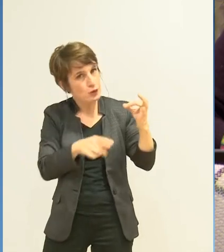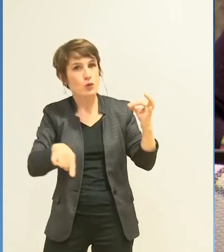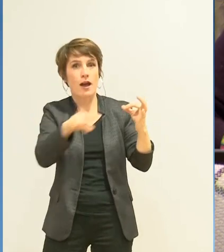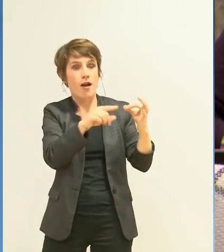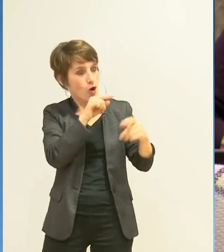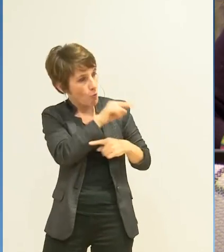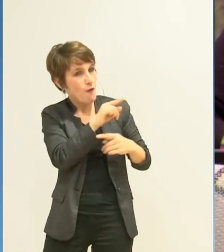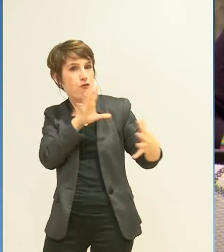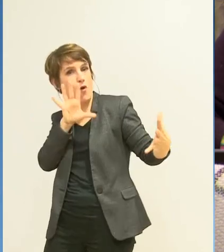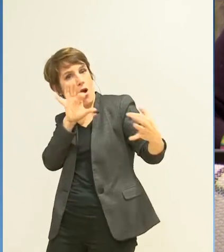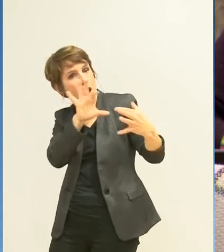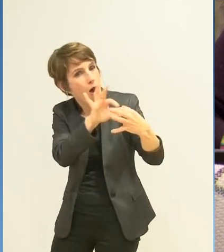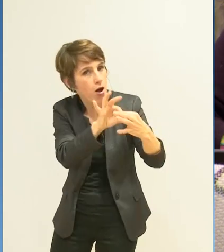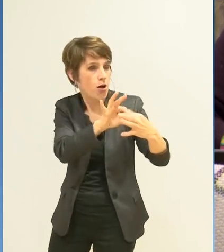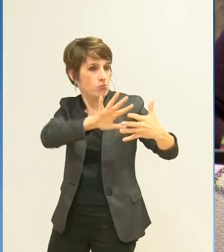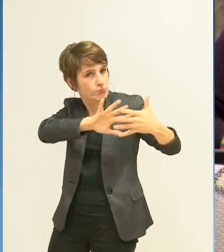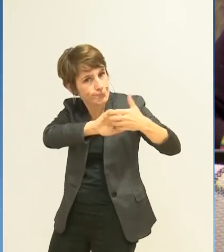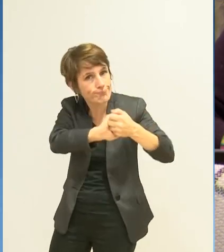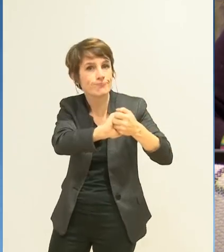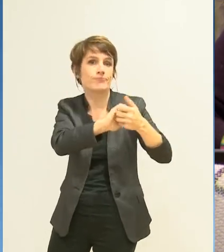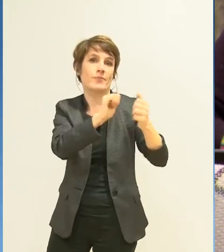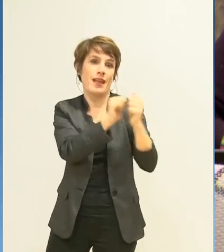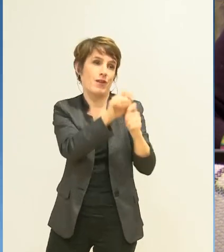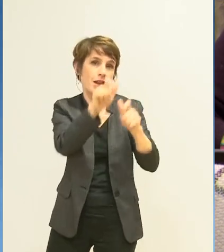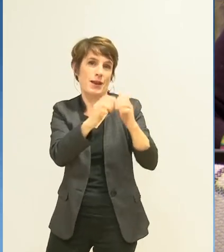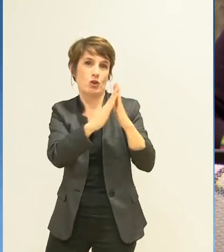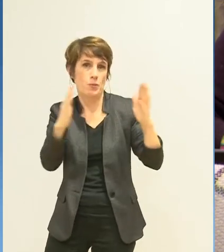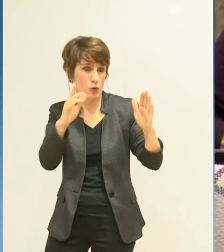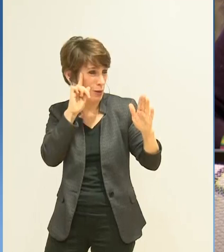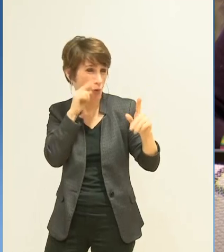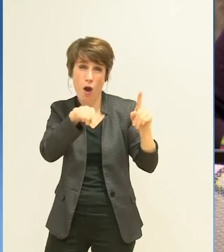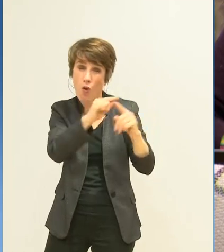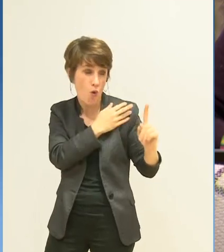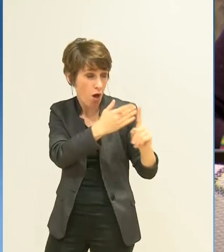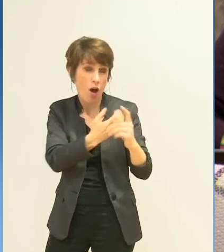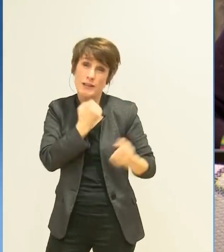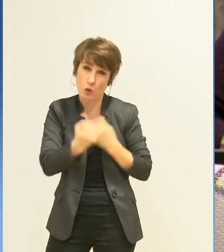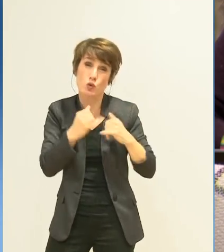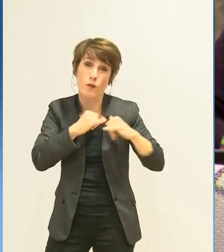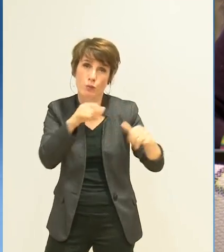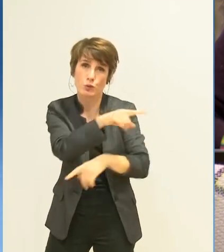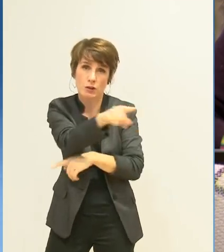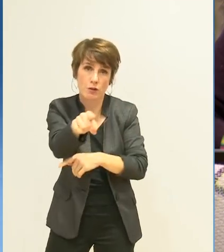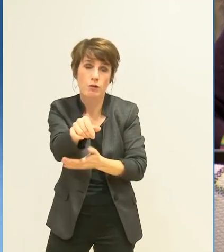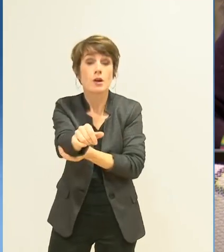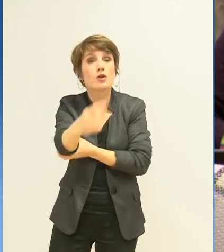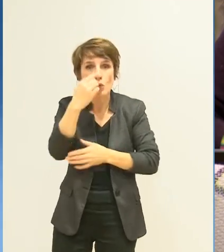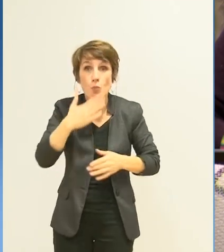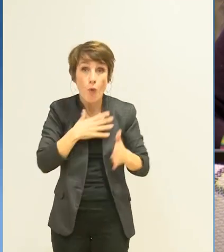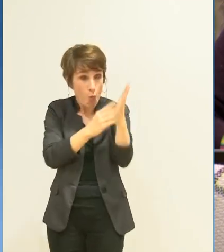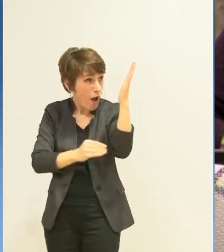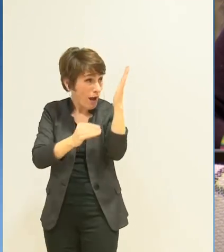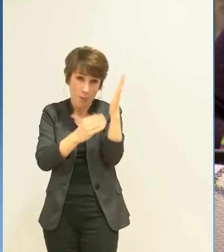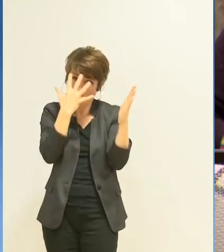qui a tant souffert et qui a tant lutté sous votre mandature voilà donc pour moi je le sens politique de cet amendement est très important